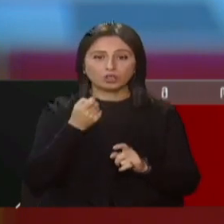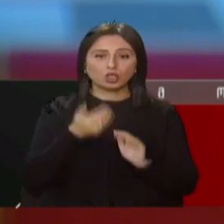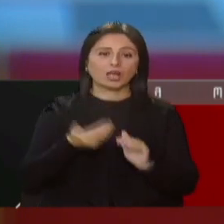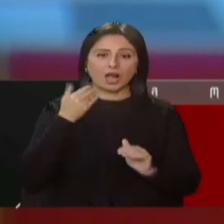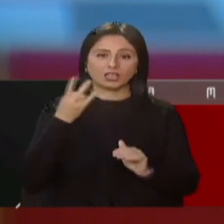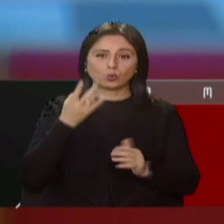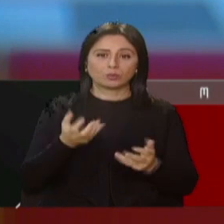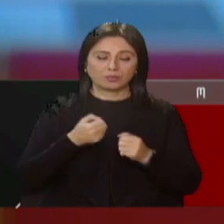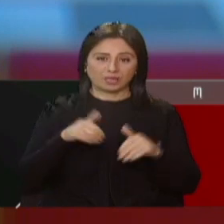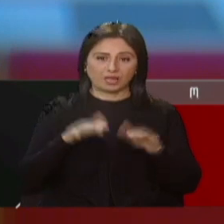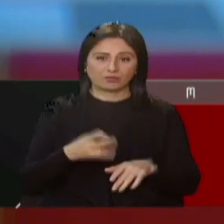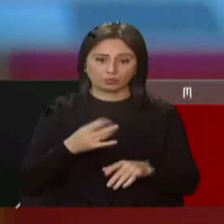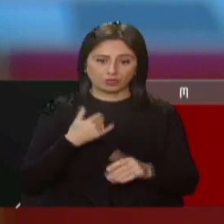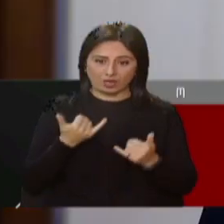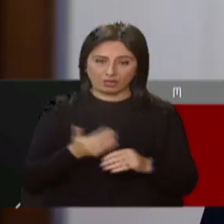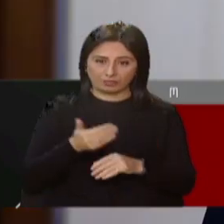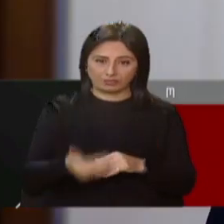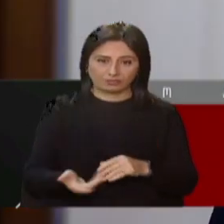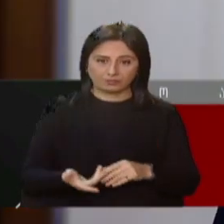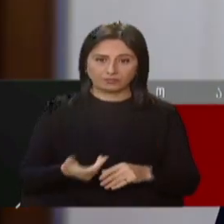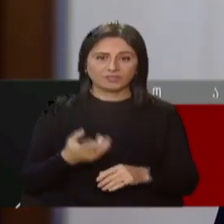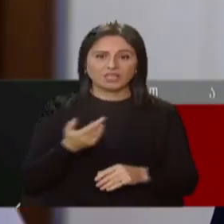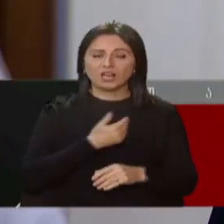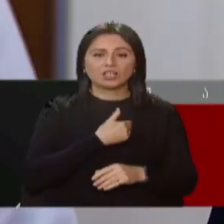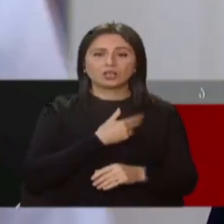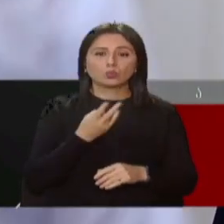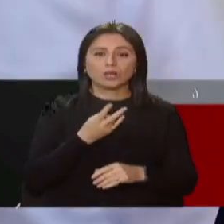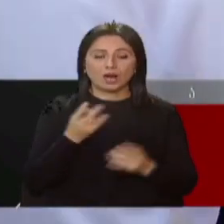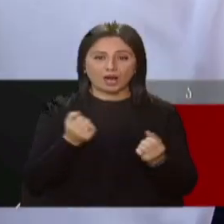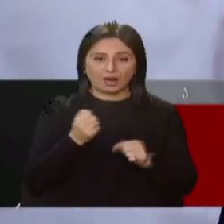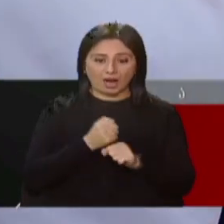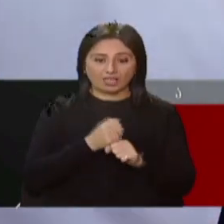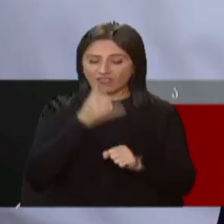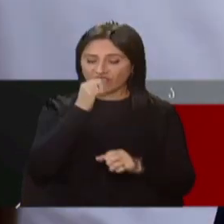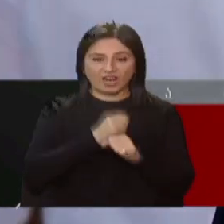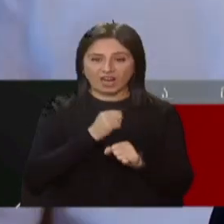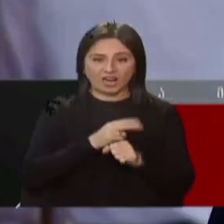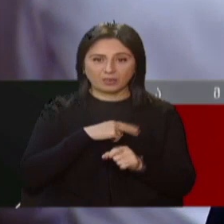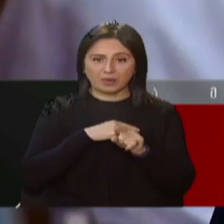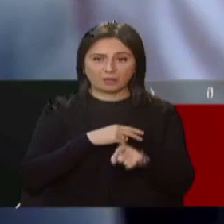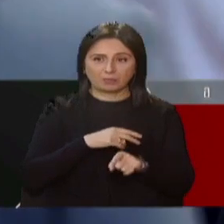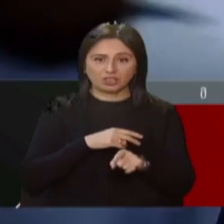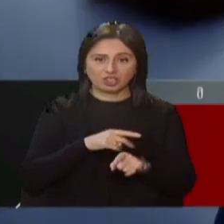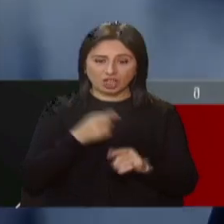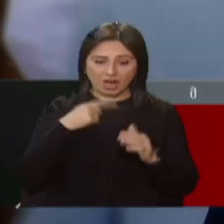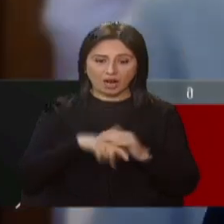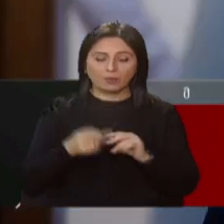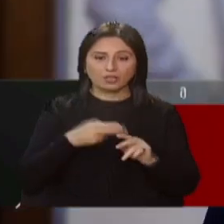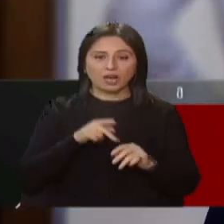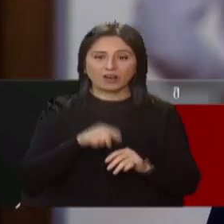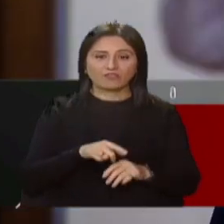ადრე უნდა მიღებულიყო ეს გადაწყვეტილება და არა ახლა. რაც უნდა გაეკეთებინა, ის ვერ გააკეთა პარლამენტში. გამომდინარე